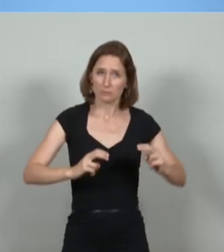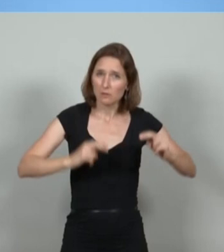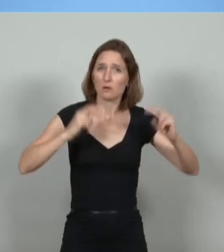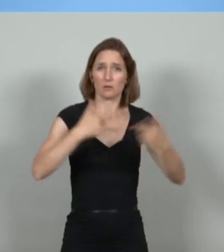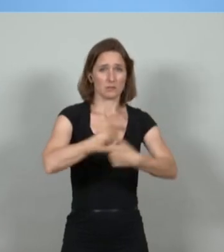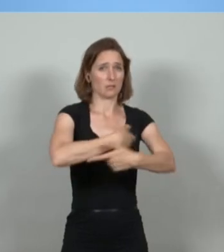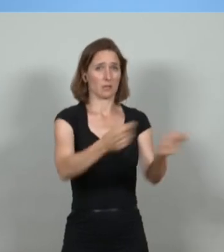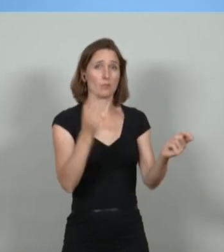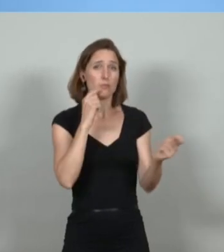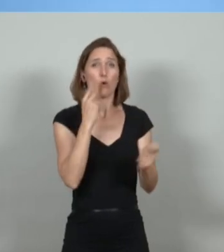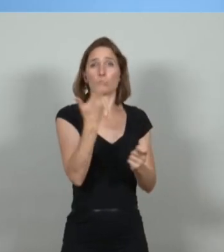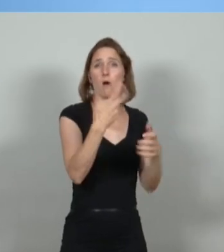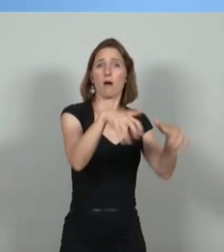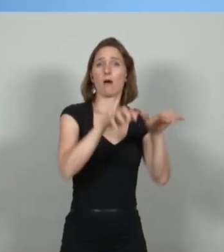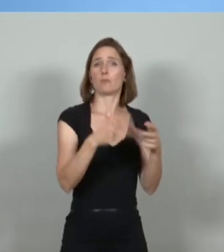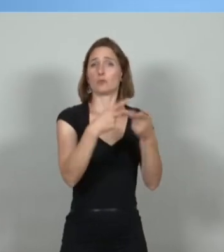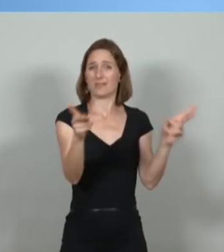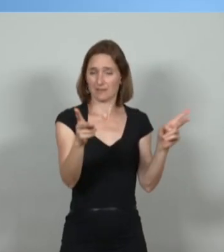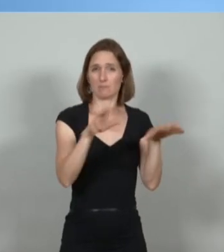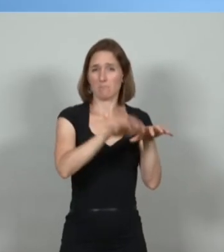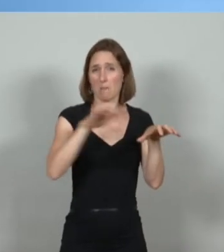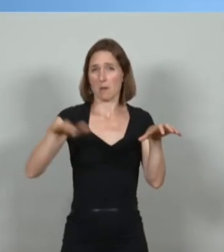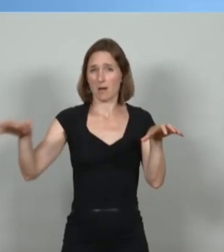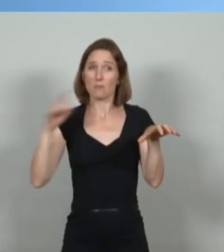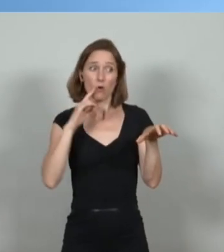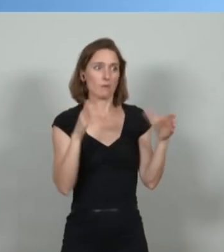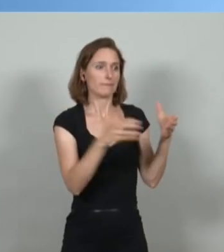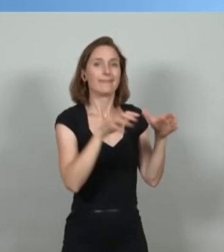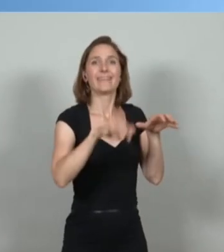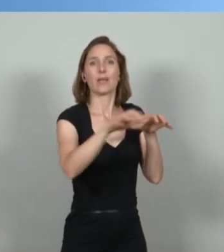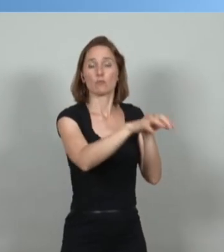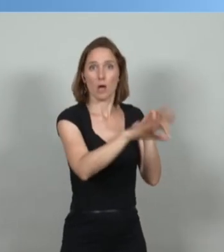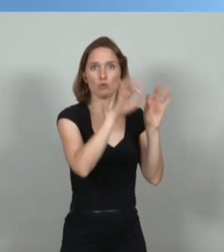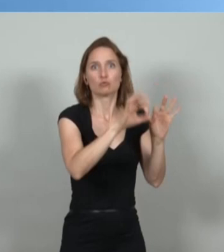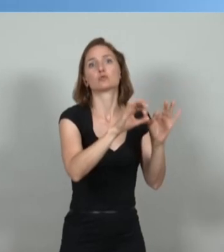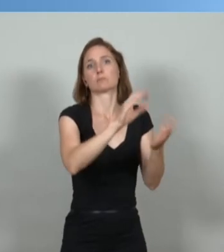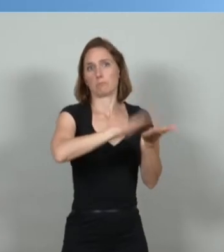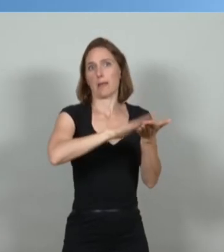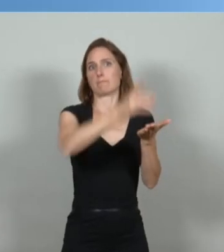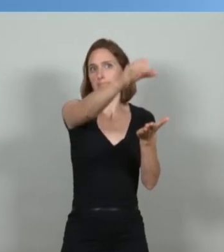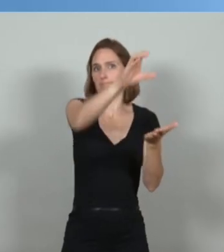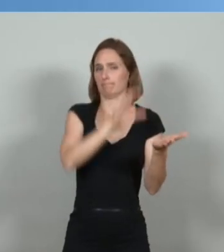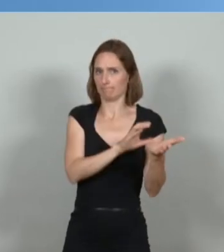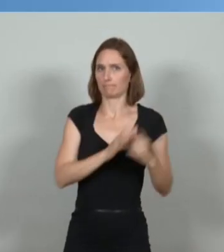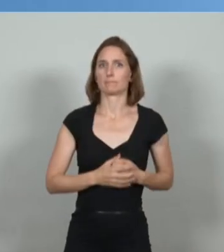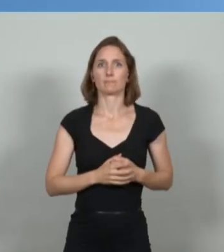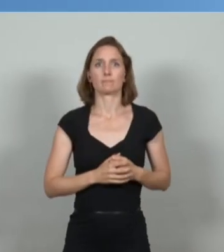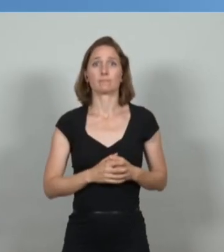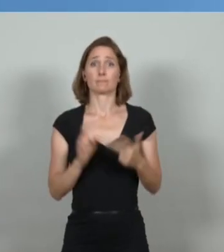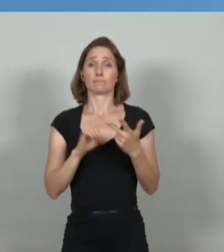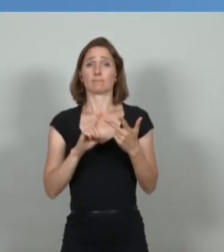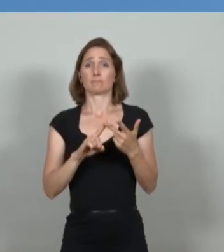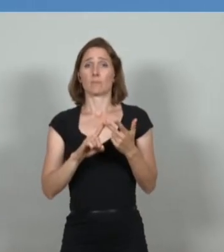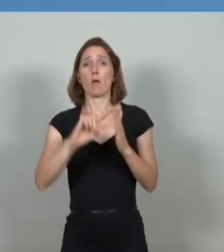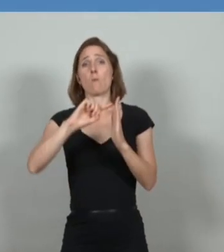puissent également en bénéficier de manière certaine mettre en place une formule d'indexation de la valeur du point